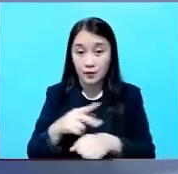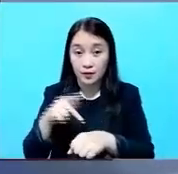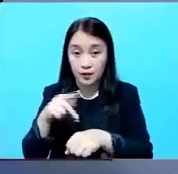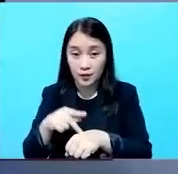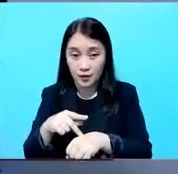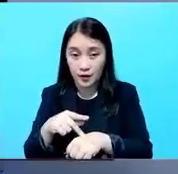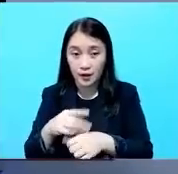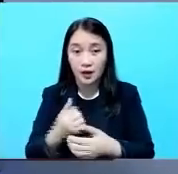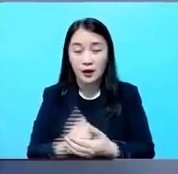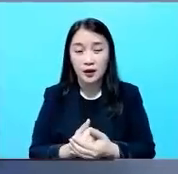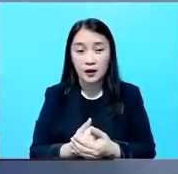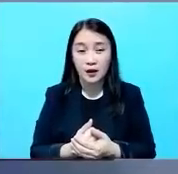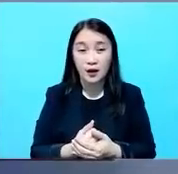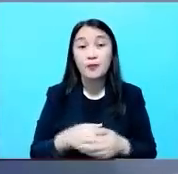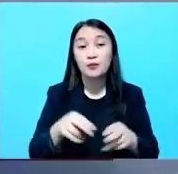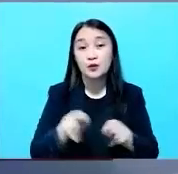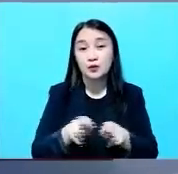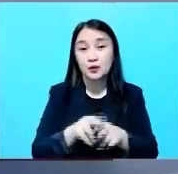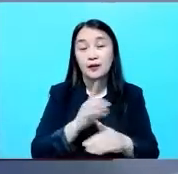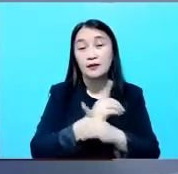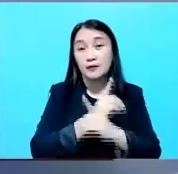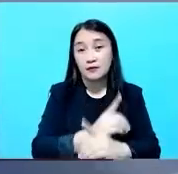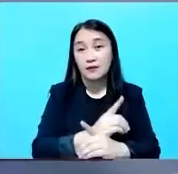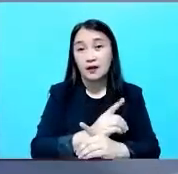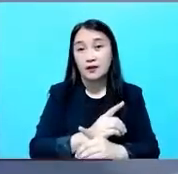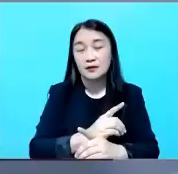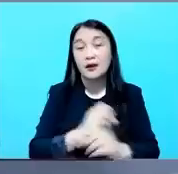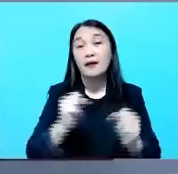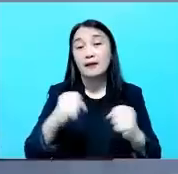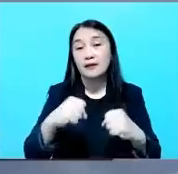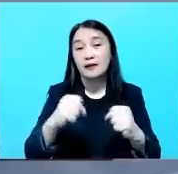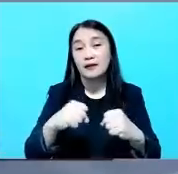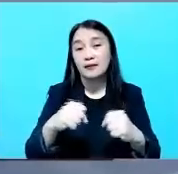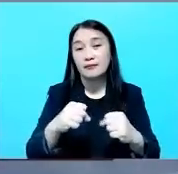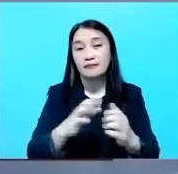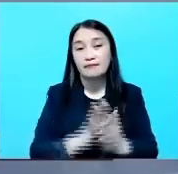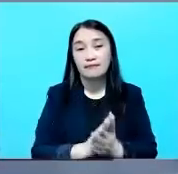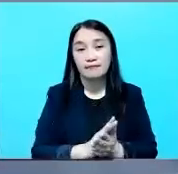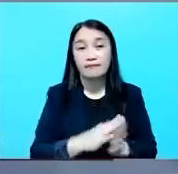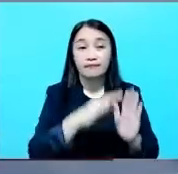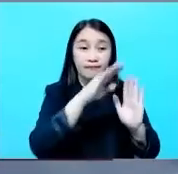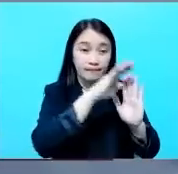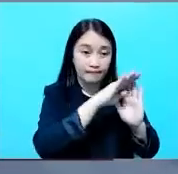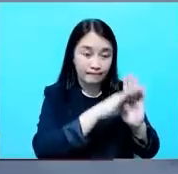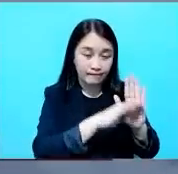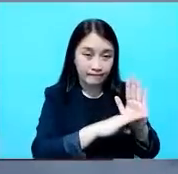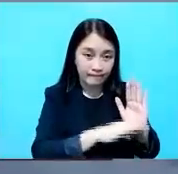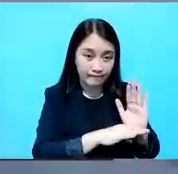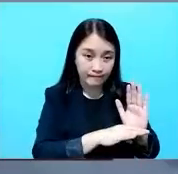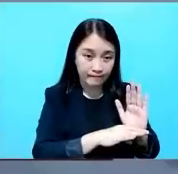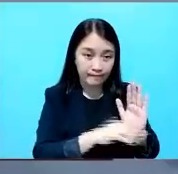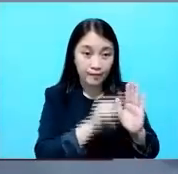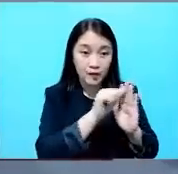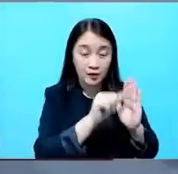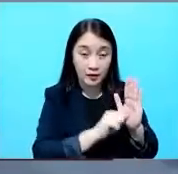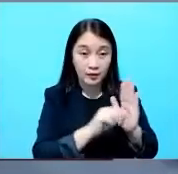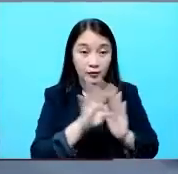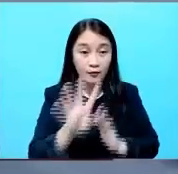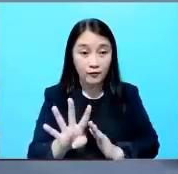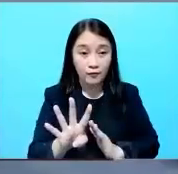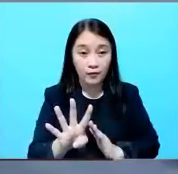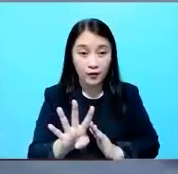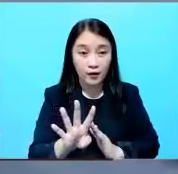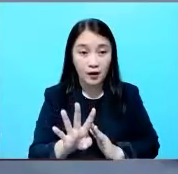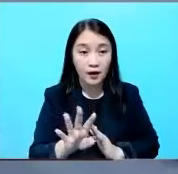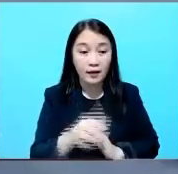ang isa sa kanila ay inatake. Ito po ang nakasulat sa MDT. Sa Article 4 ng MDT, ang